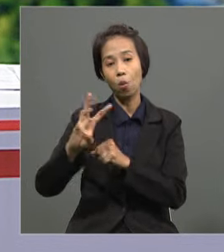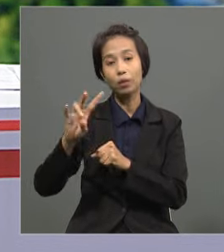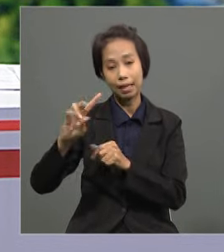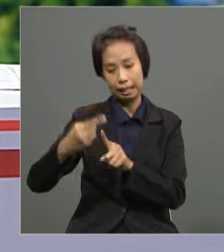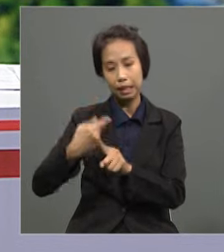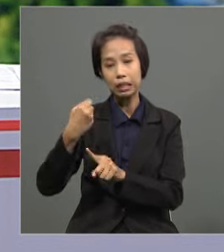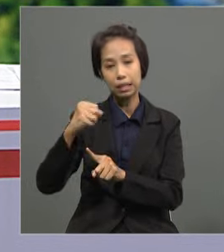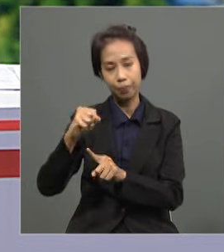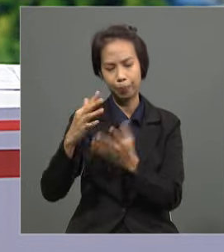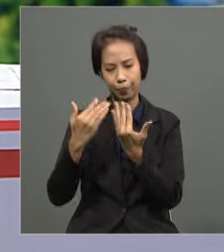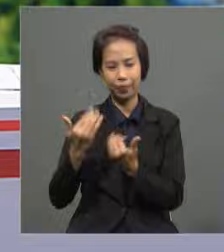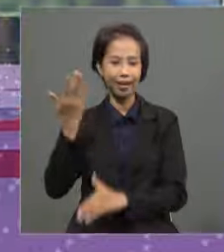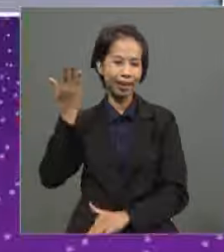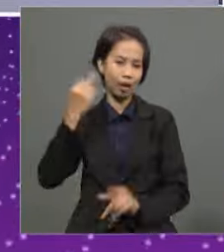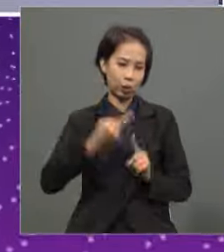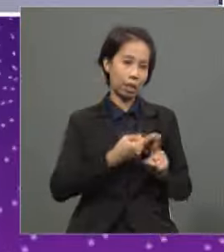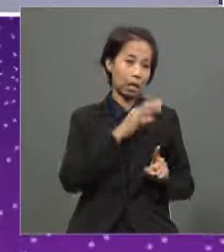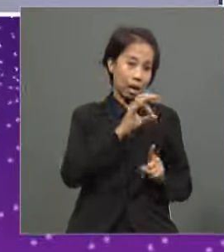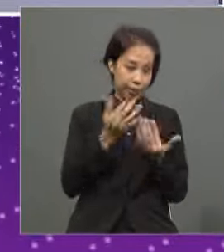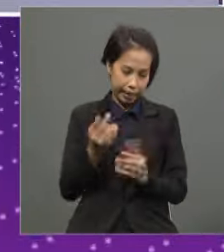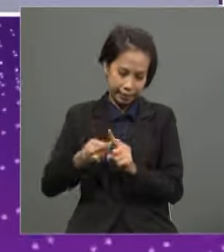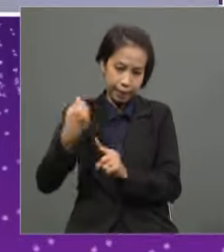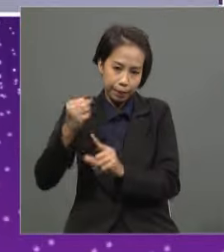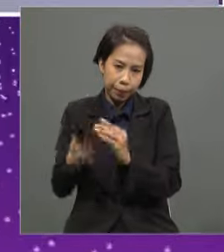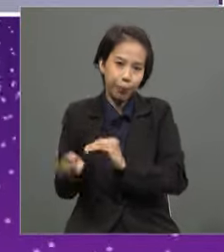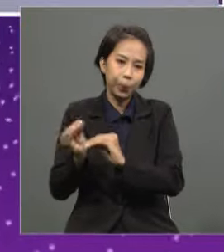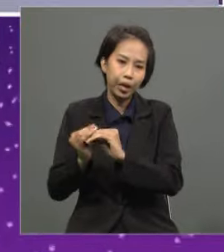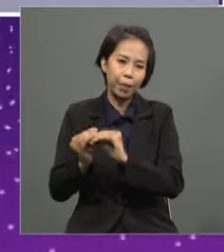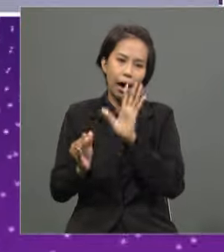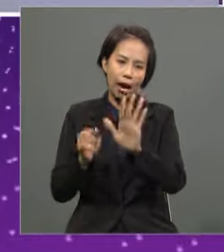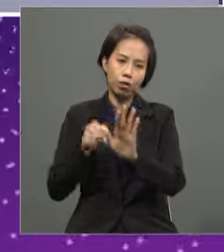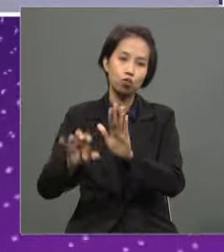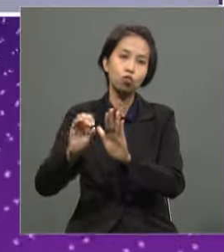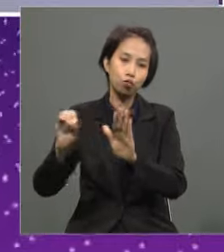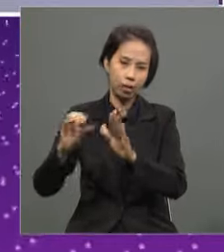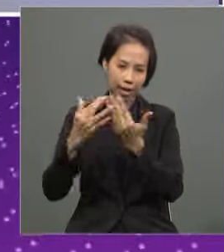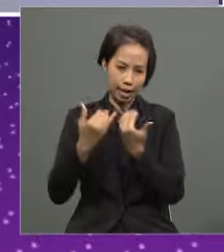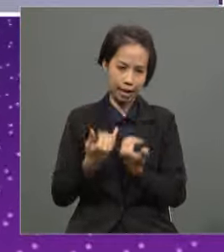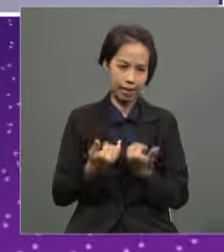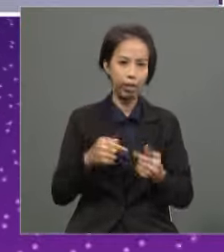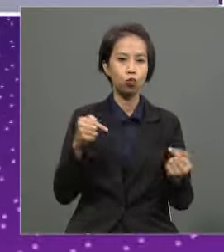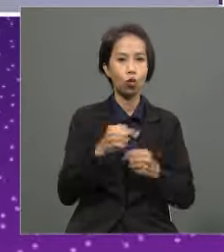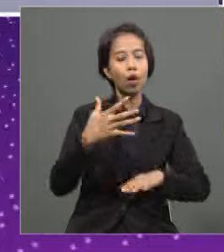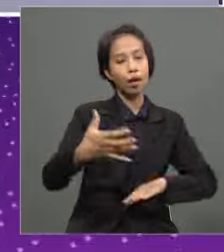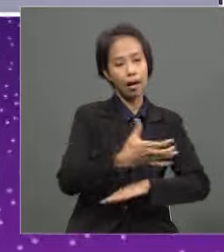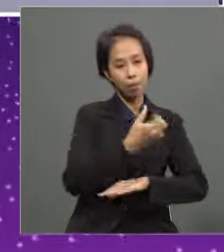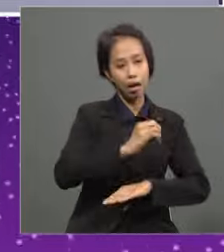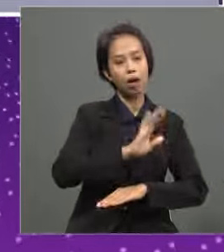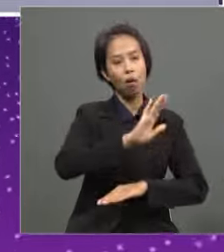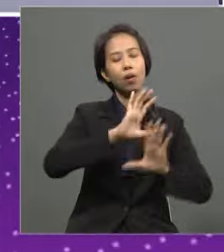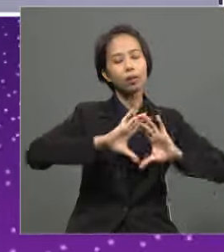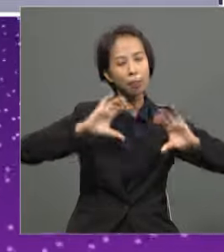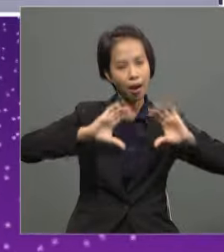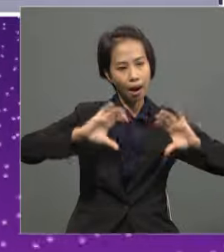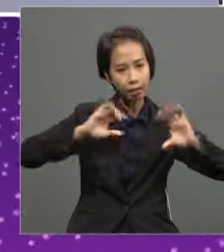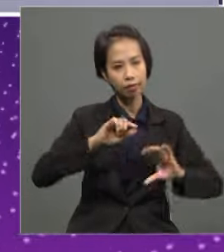รวมนั้นเพิ่มขึ้นนะคะจากเดือนกันยายนเฉลี่ย 5.01คะแนนโดยนักการเมืองฝ่ายรัฐบาลที่มีบทบาทเด่นที่สุดจากการ